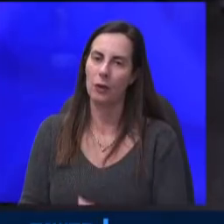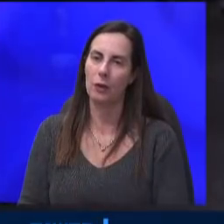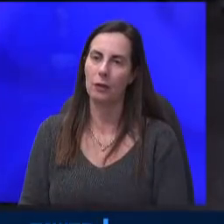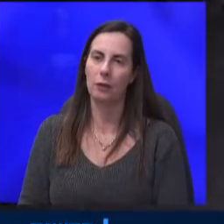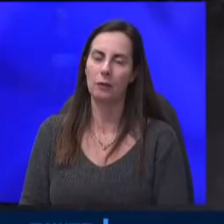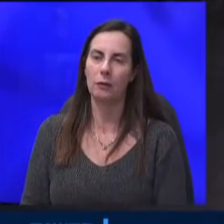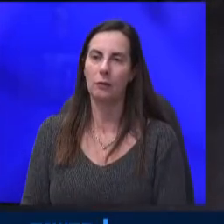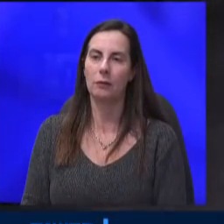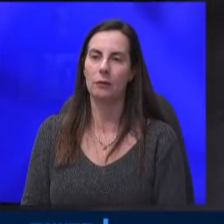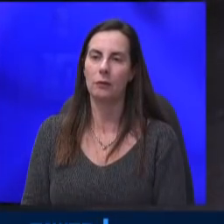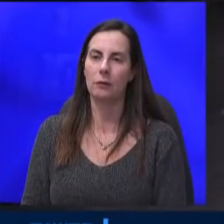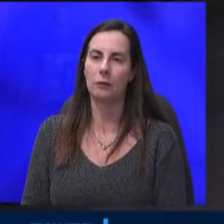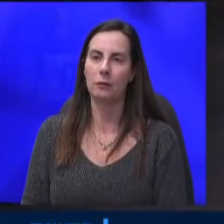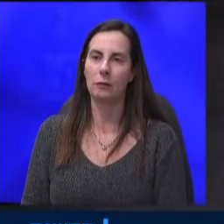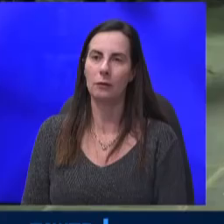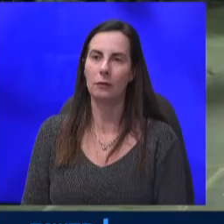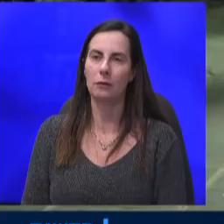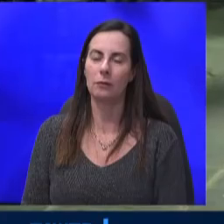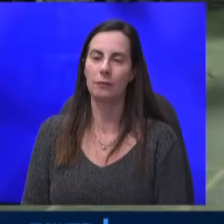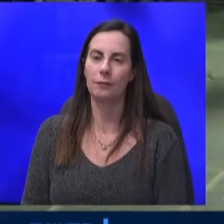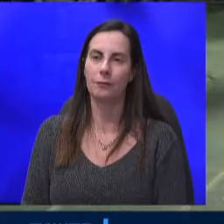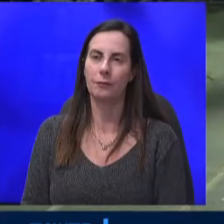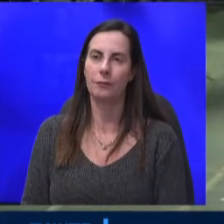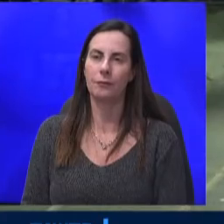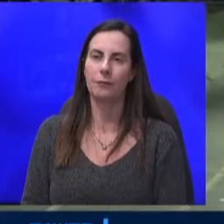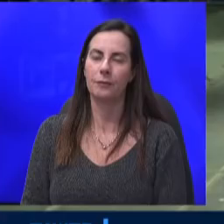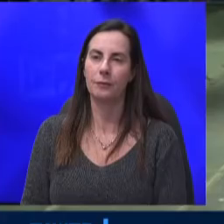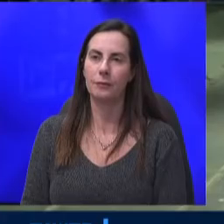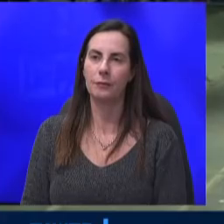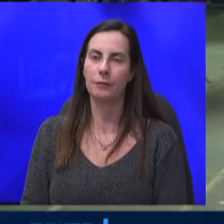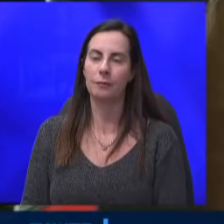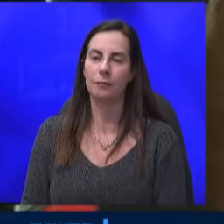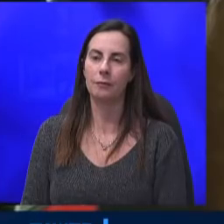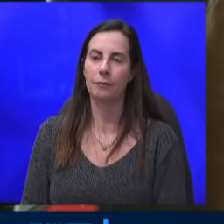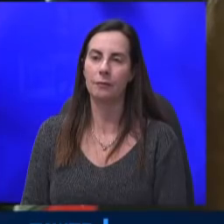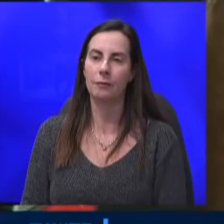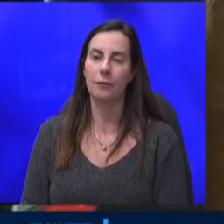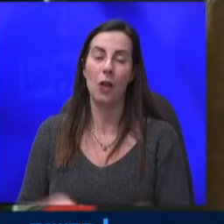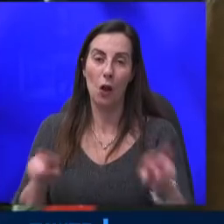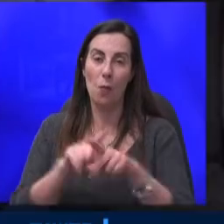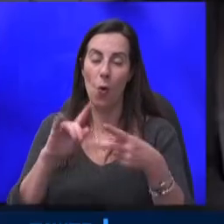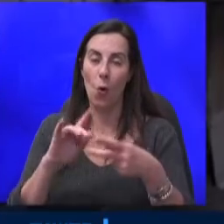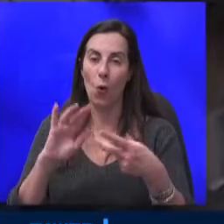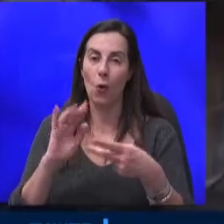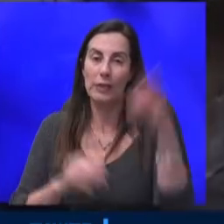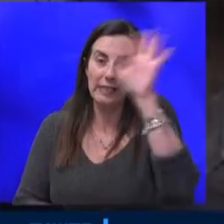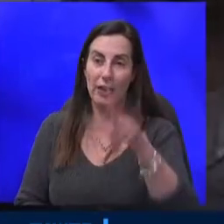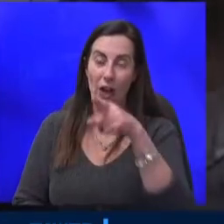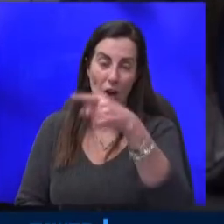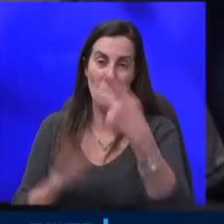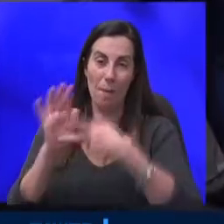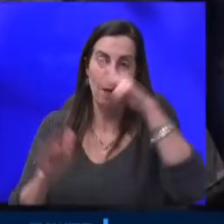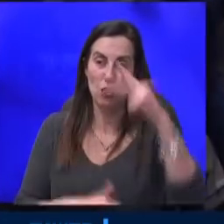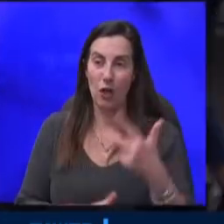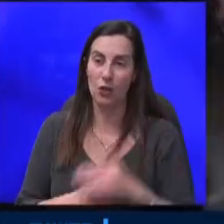הולך, 1-1-2, בדיקה. כמו ברוקי 1 ורוקי 2, עכשיו רוקי 3. יצאנו במבצעים